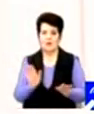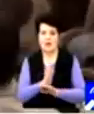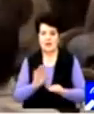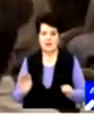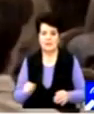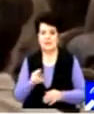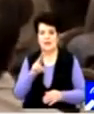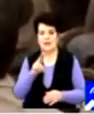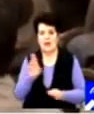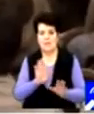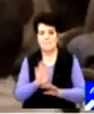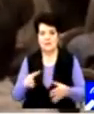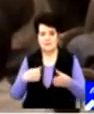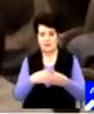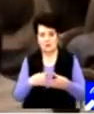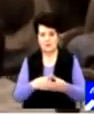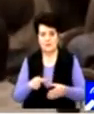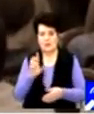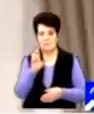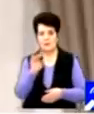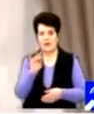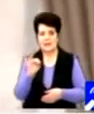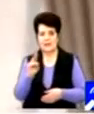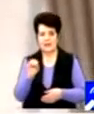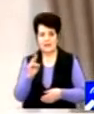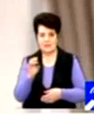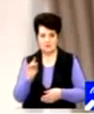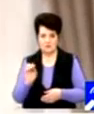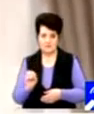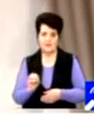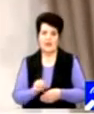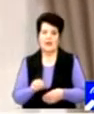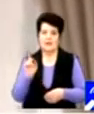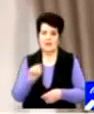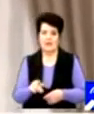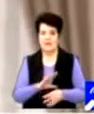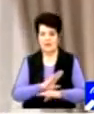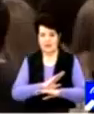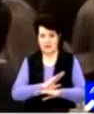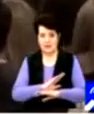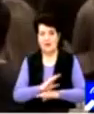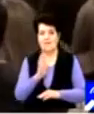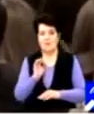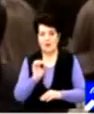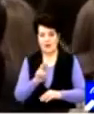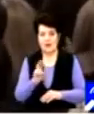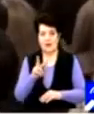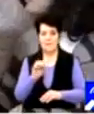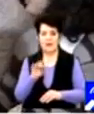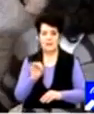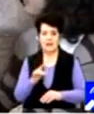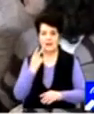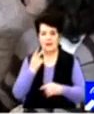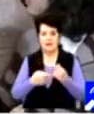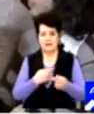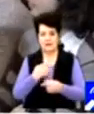celebra piesă a trupei britanice Queen, The Show Must Go On. Chiar dacă a plecat dintre noi, Viorel Mardare va rămâne